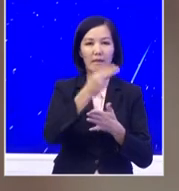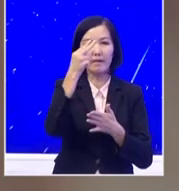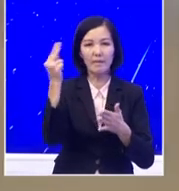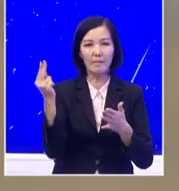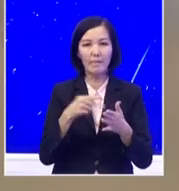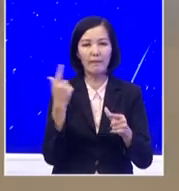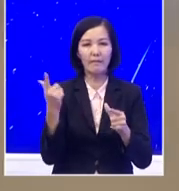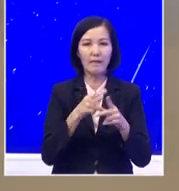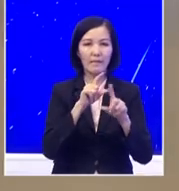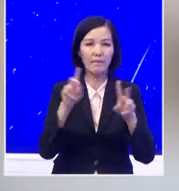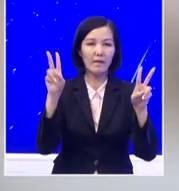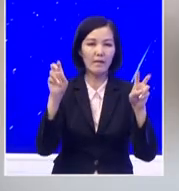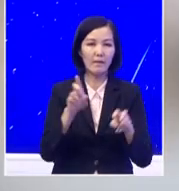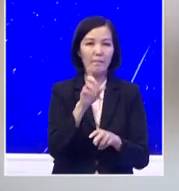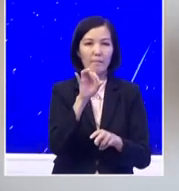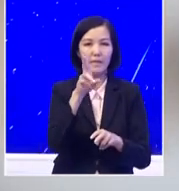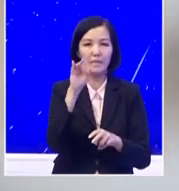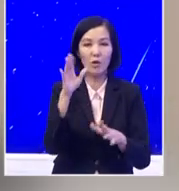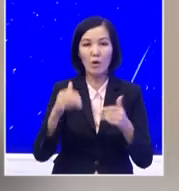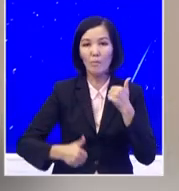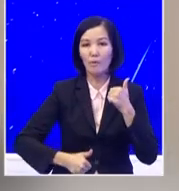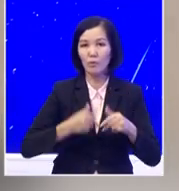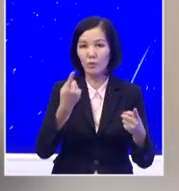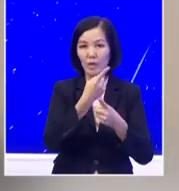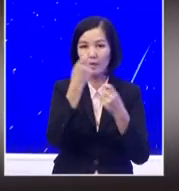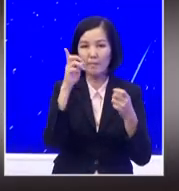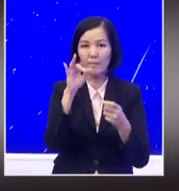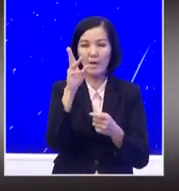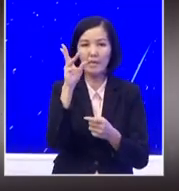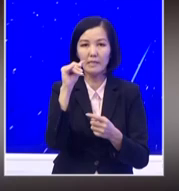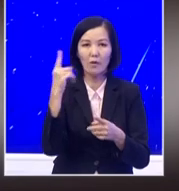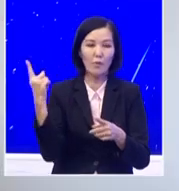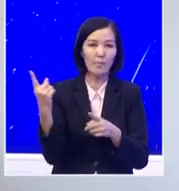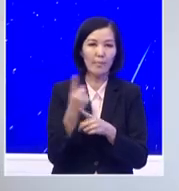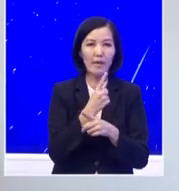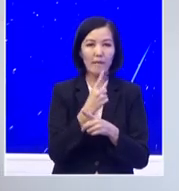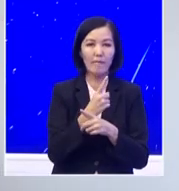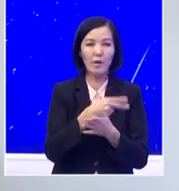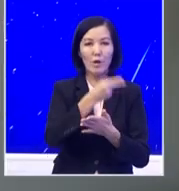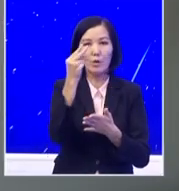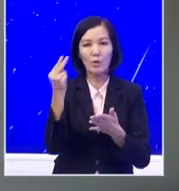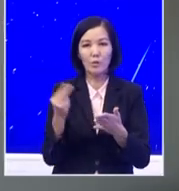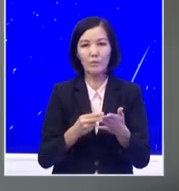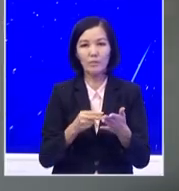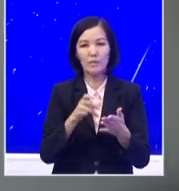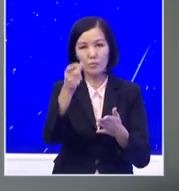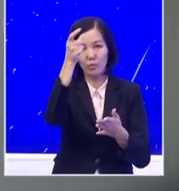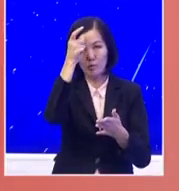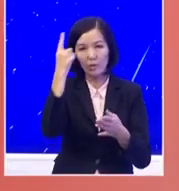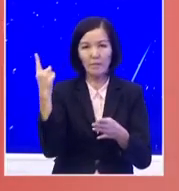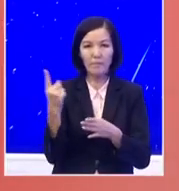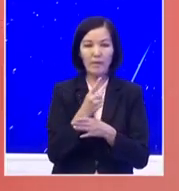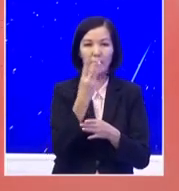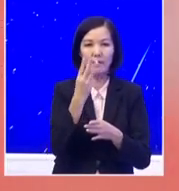под названием «Бастау». Мы с гордостью сообщаем, что «Бастау» является первой настенной росписью Димаша в Турции и